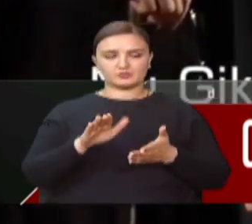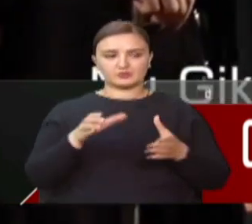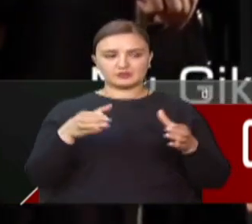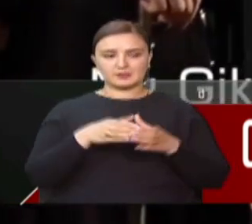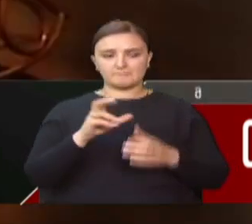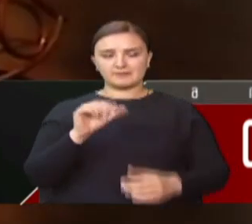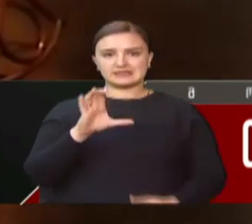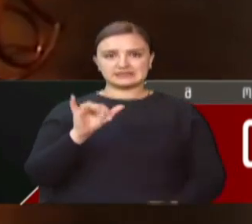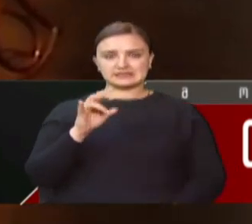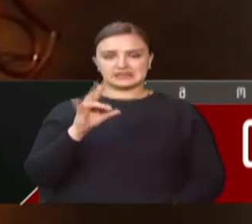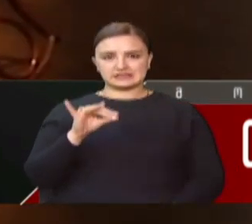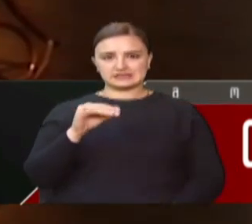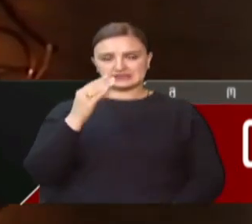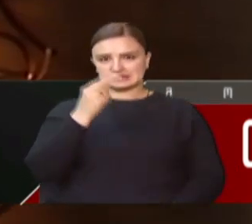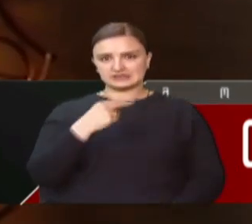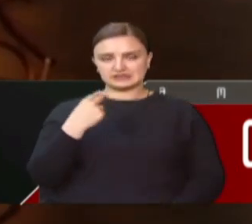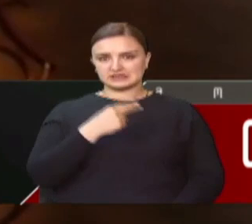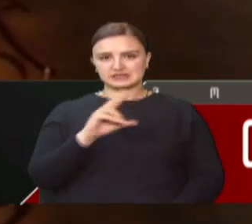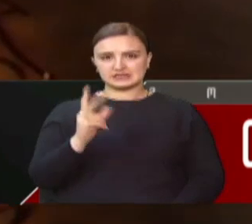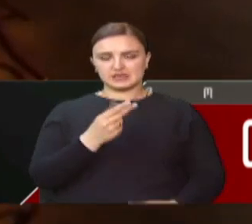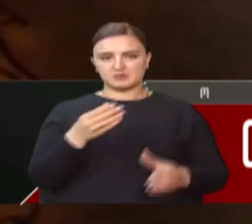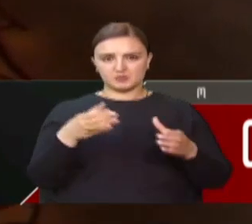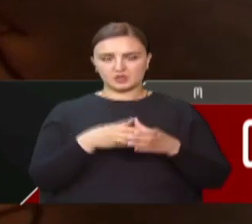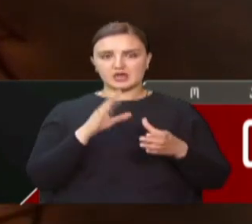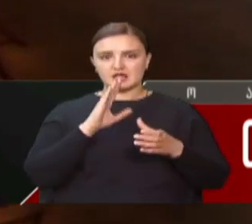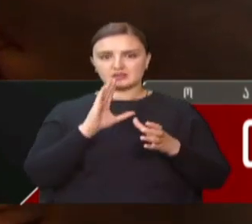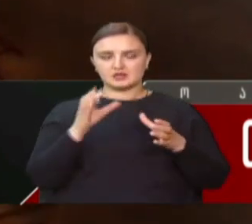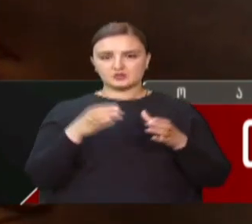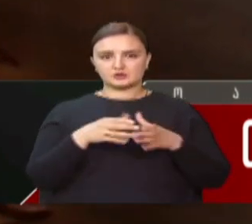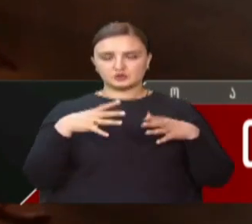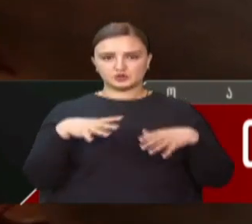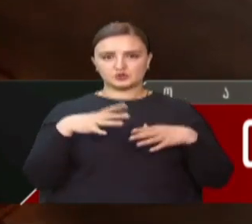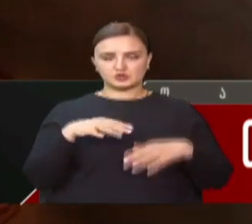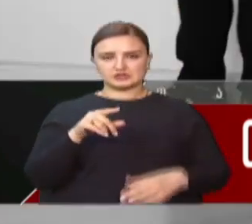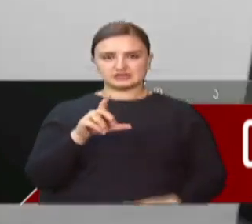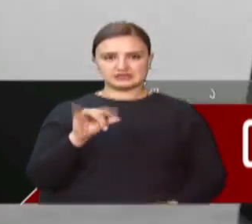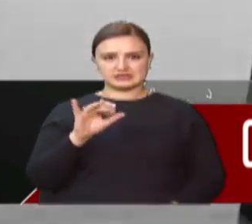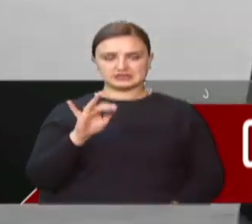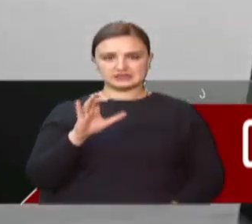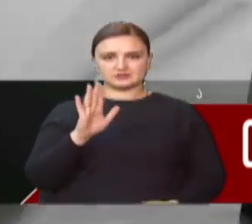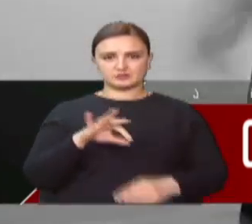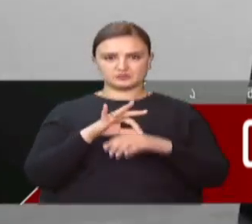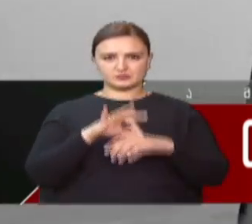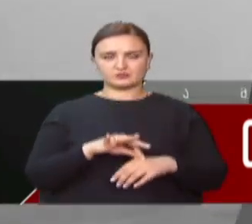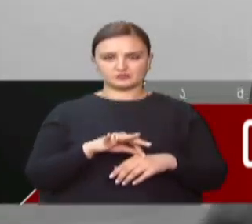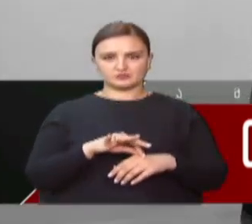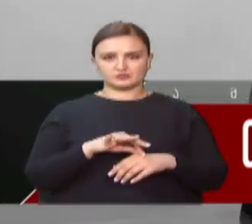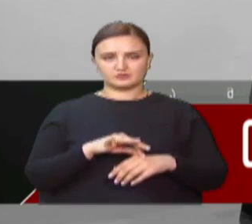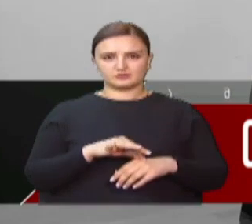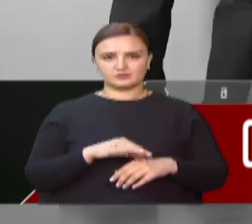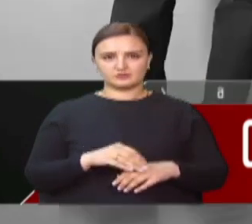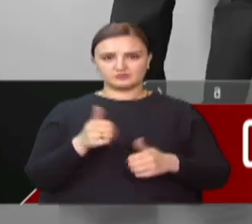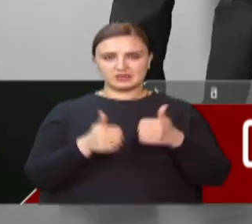ანსამბლი ბასიანი, სამების ტაძრის გუნდი, თბილისის ქალთა გუნდი და ჯორჯიან სიქსი. გაიმართება პროკოფიევის სონატების